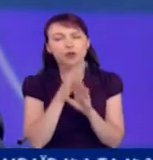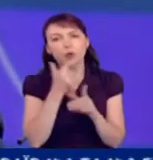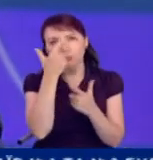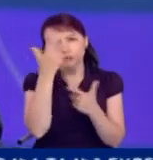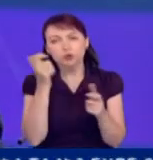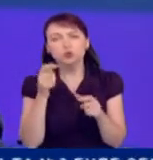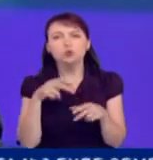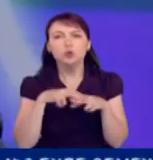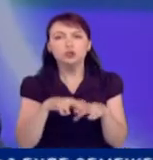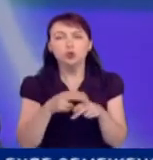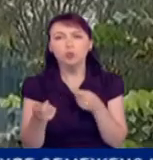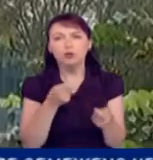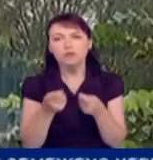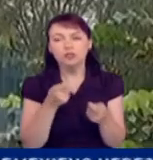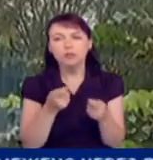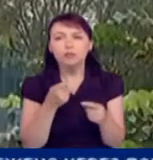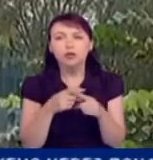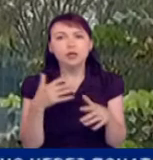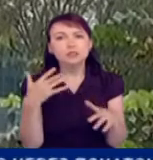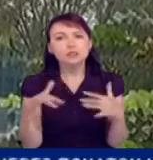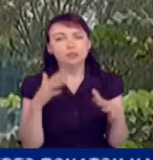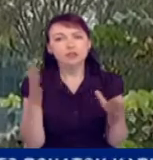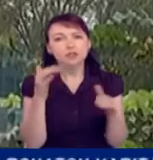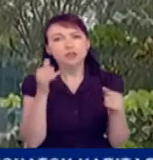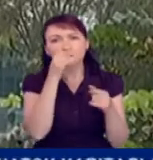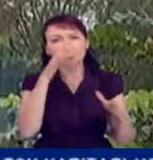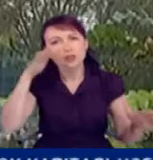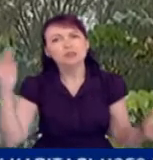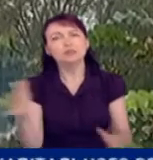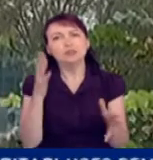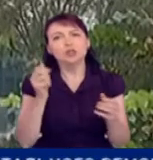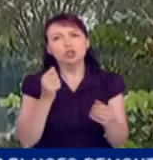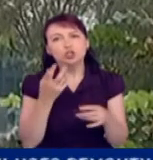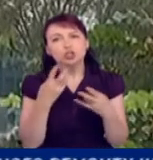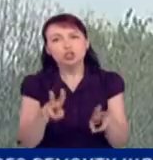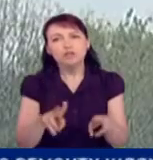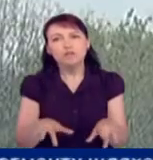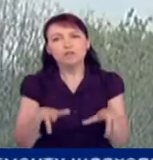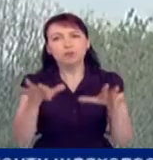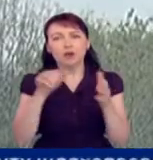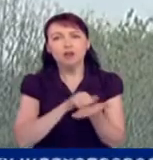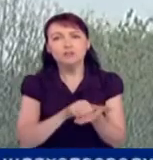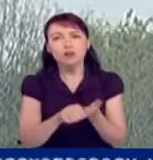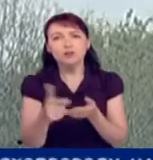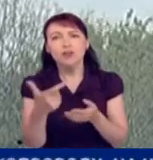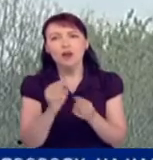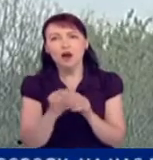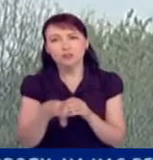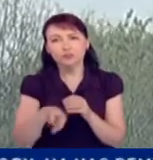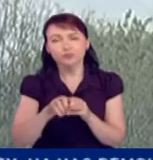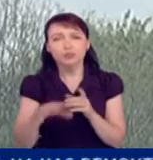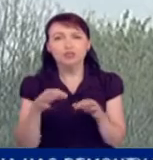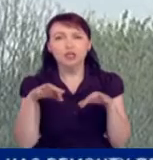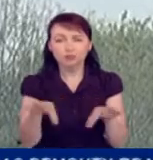управління Держпродспоживслужби. Слабкий вітер не в змозі розвіяти шкідливі випари асфальту та викидні гази транспорту.